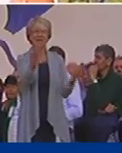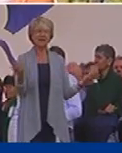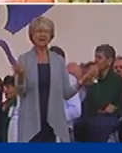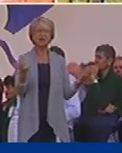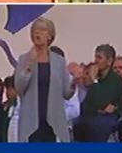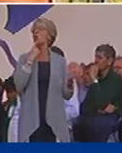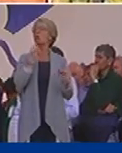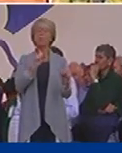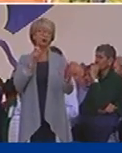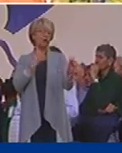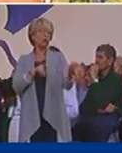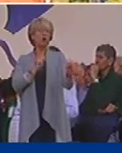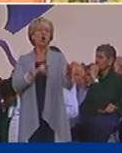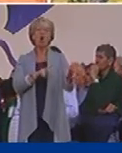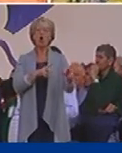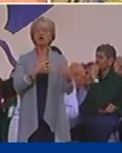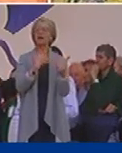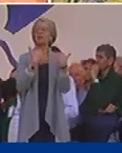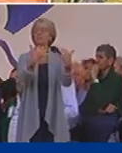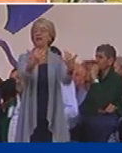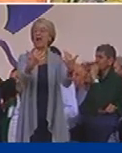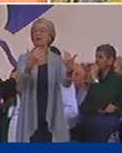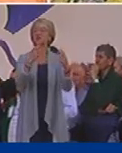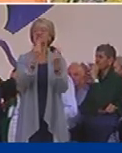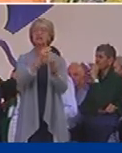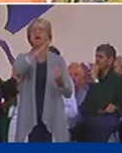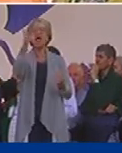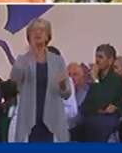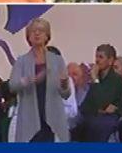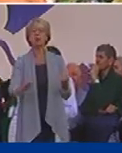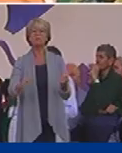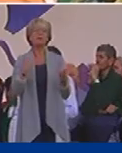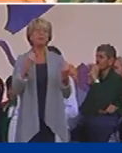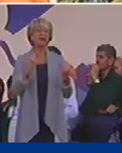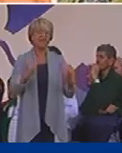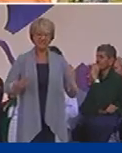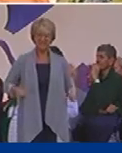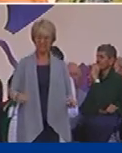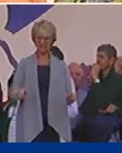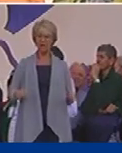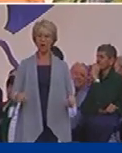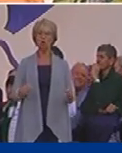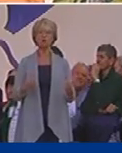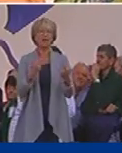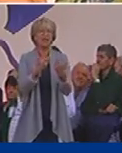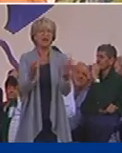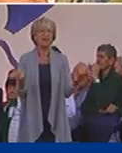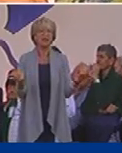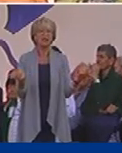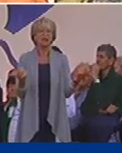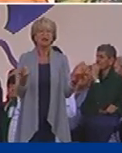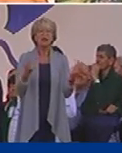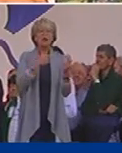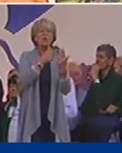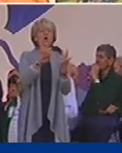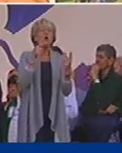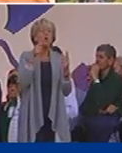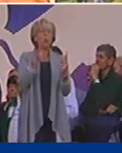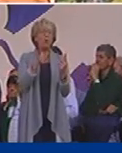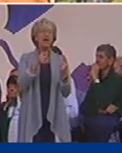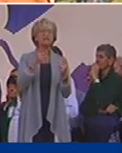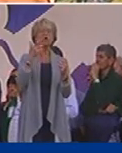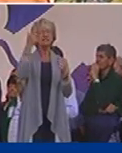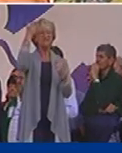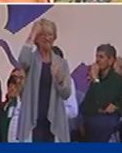potendo correre in un prato come tutti gli altri bambini perché su una sedia rotelle e da questo stato e da questa